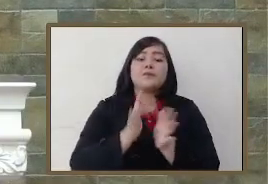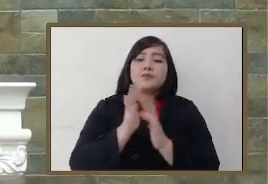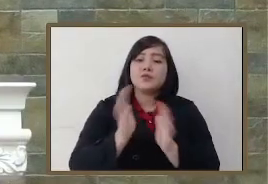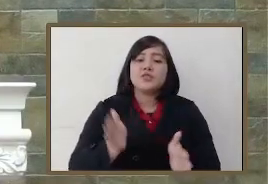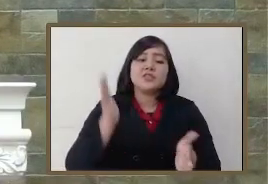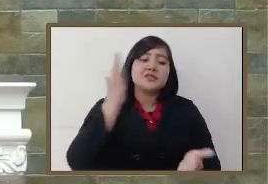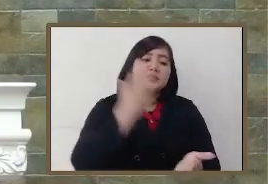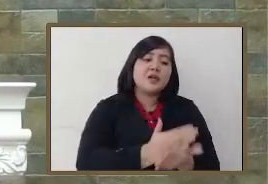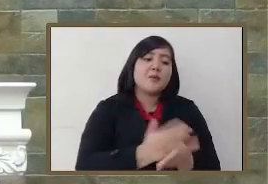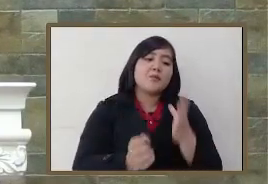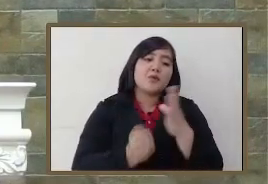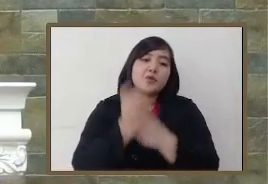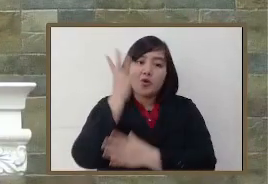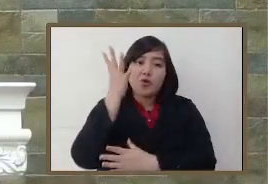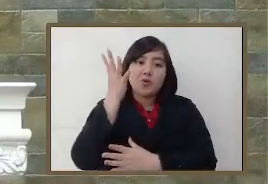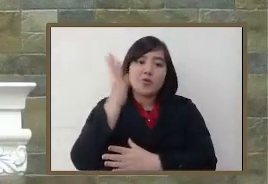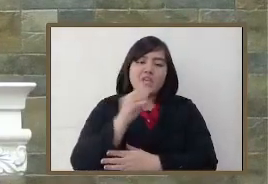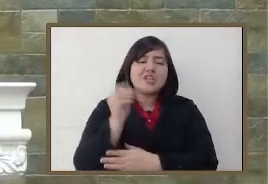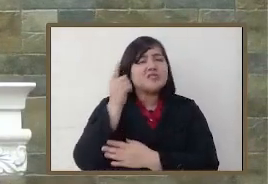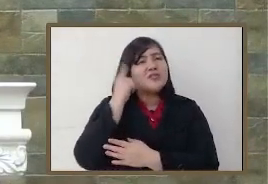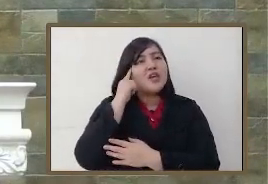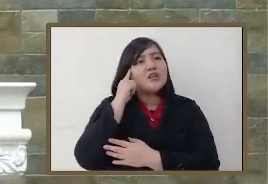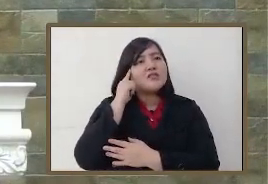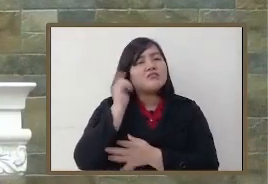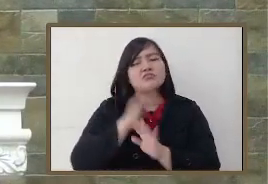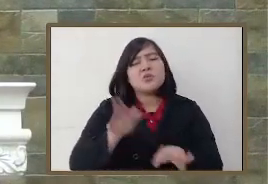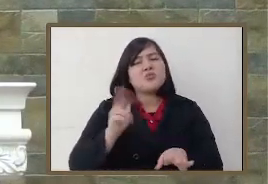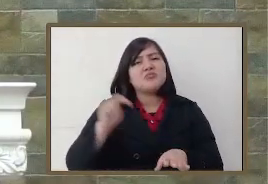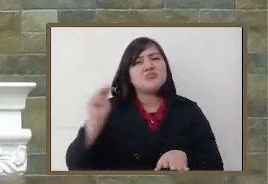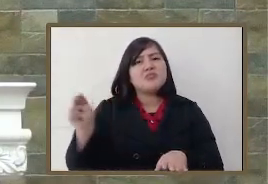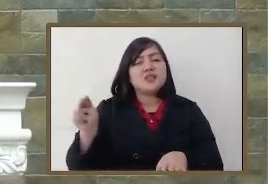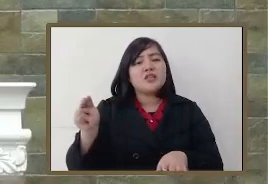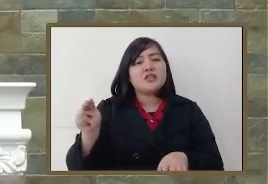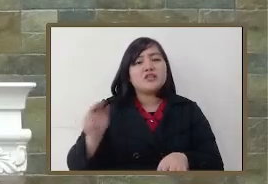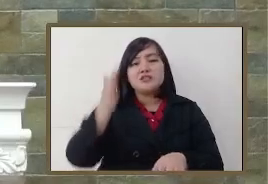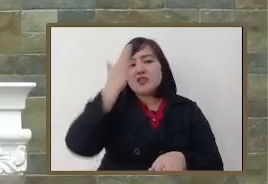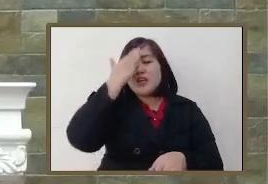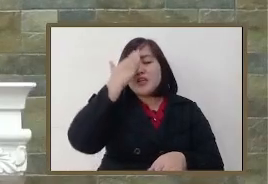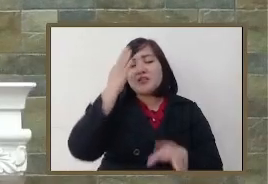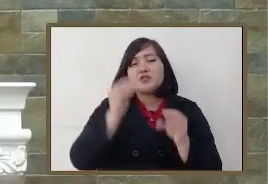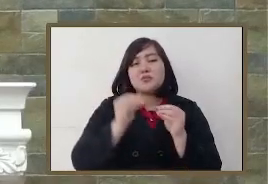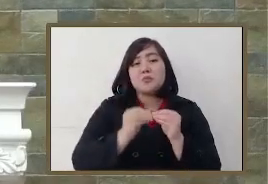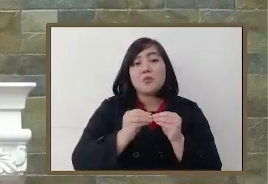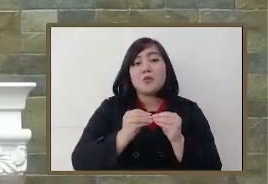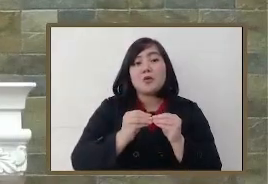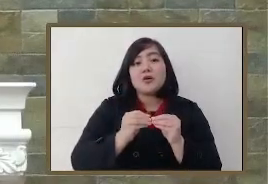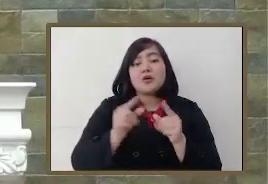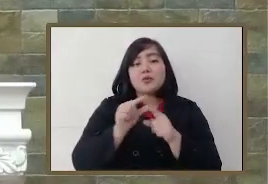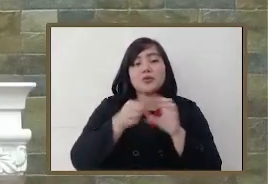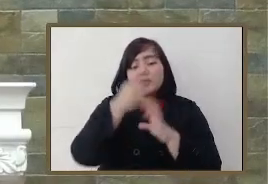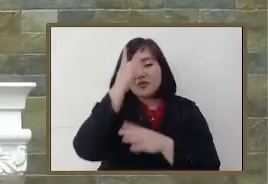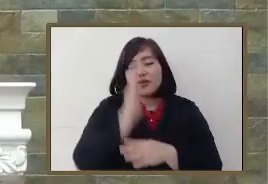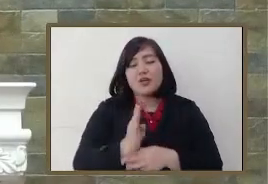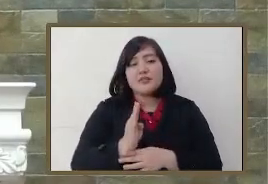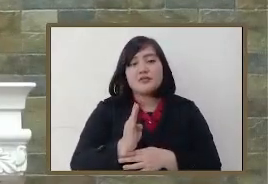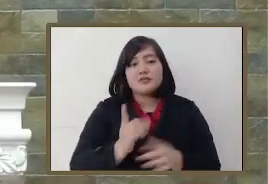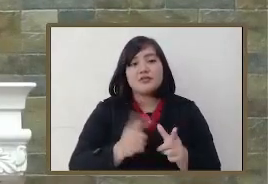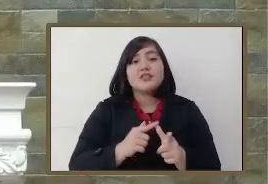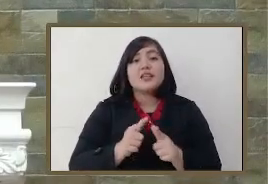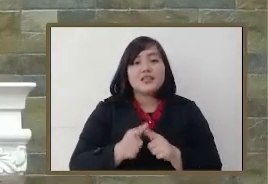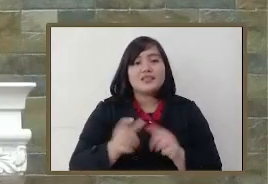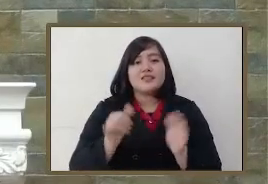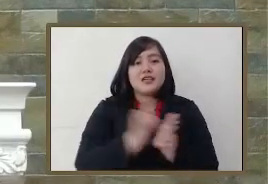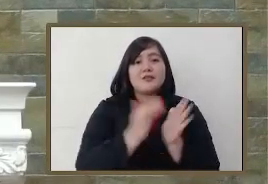kaalaman ng salita ng Diyos, wala na. Now listen to me now. I hope this message na unawaan nyo na